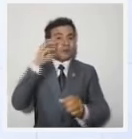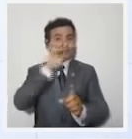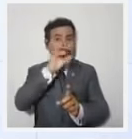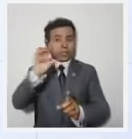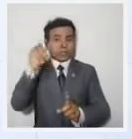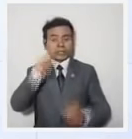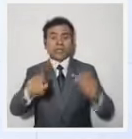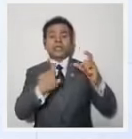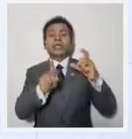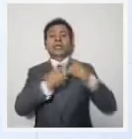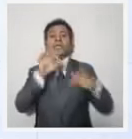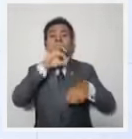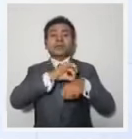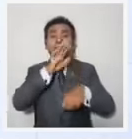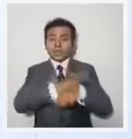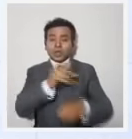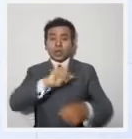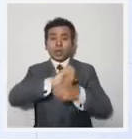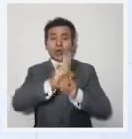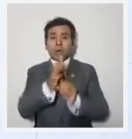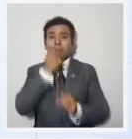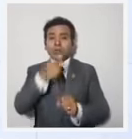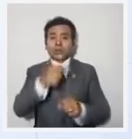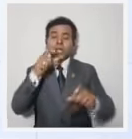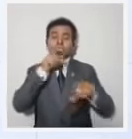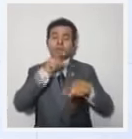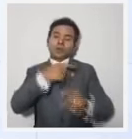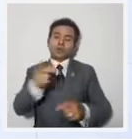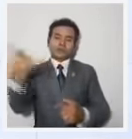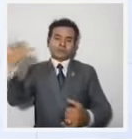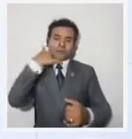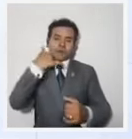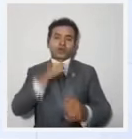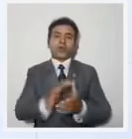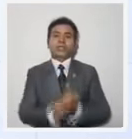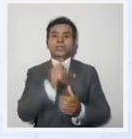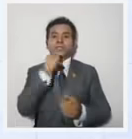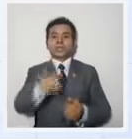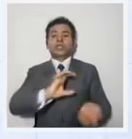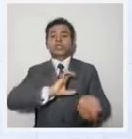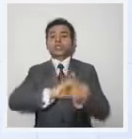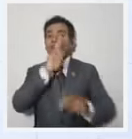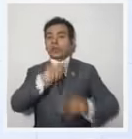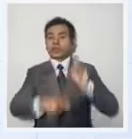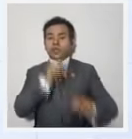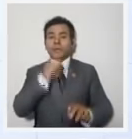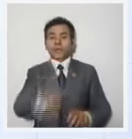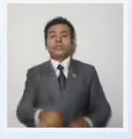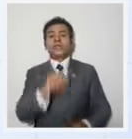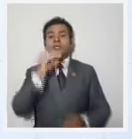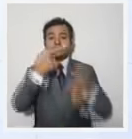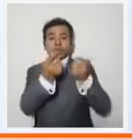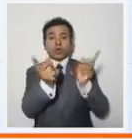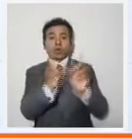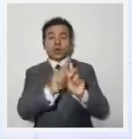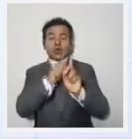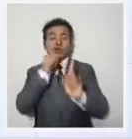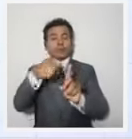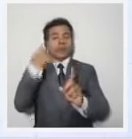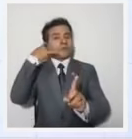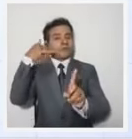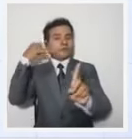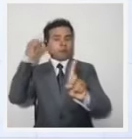কোভিড হটলাইন আছে, সেই একই নম্বরে ডেঙ্গু বিষয় অন্তর্ভুক্ত করার জন্য অনুরোধ করা হয়েছে। ডেঙ্গু রোগীদের যাবতীয়